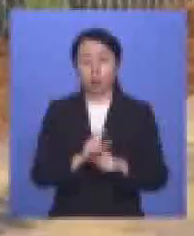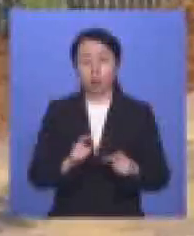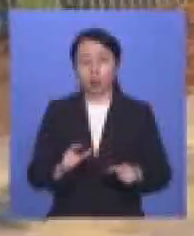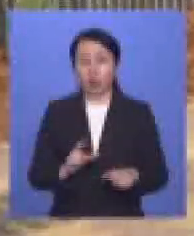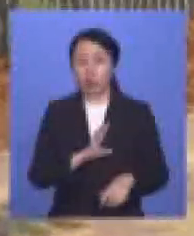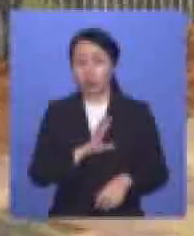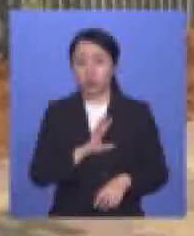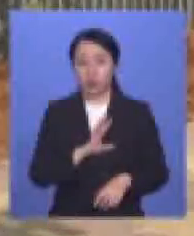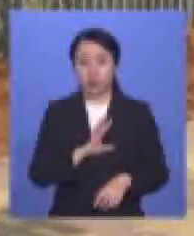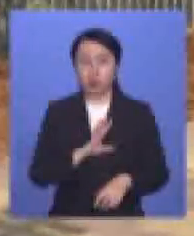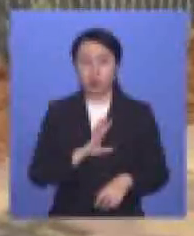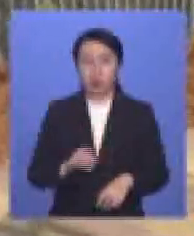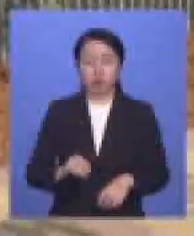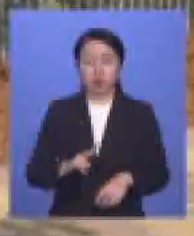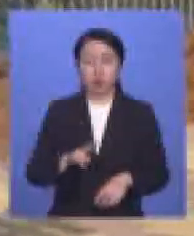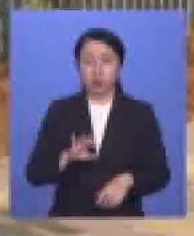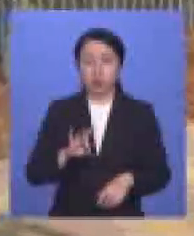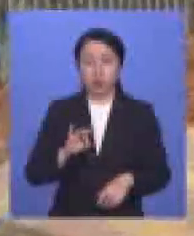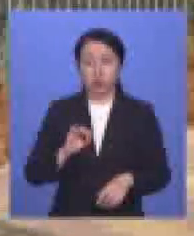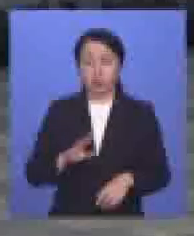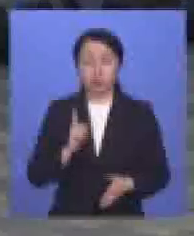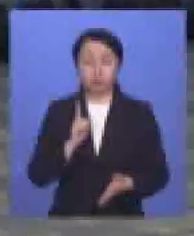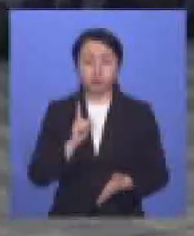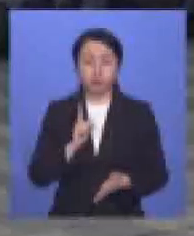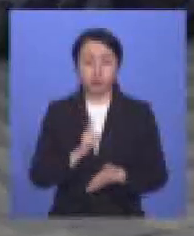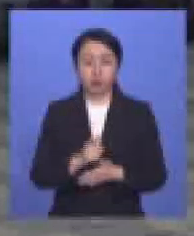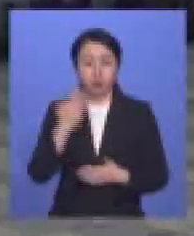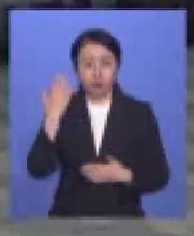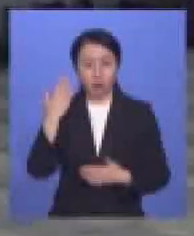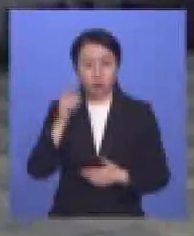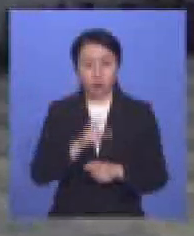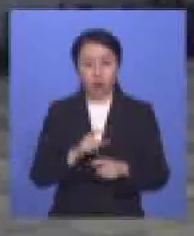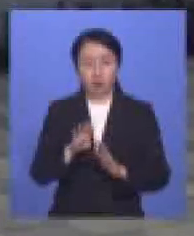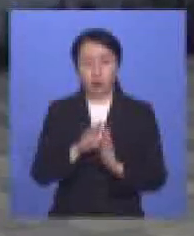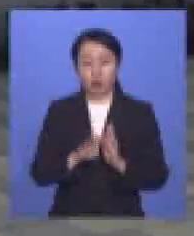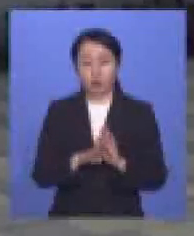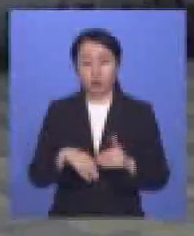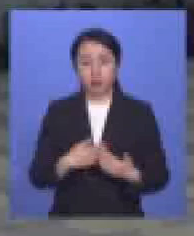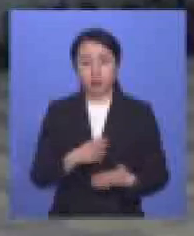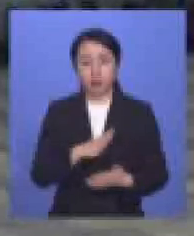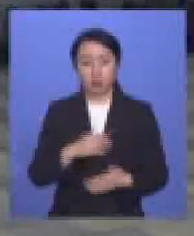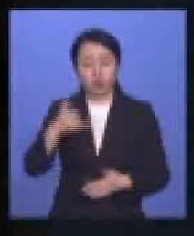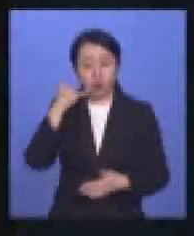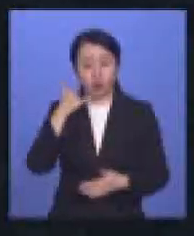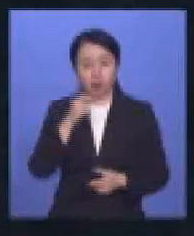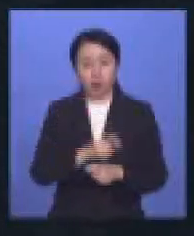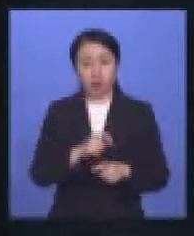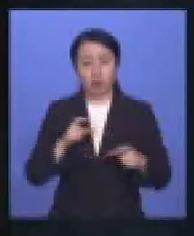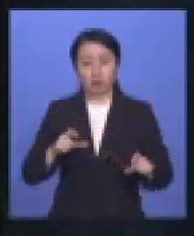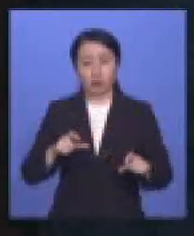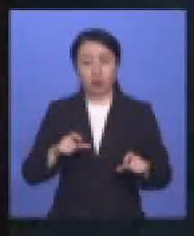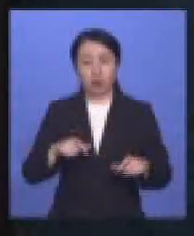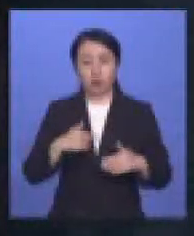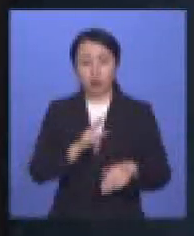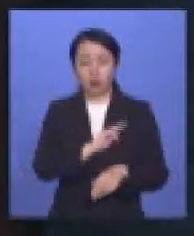при каких обстоятельствах не скачивать по указанию незнакомых лиц какое-либо программное обеспечение, а при звонках от людей,